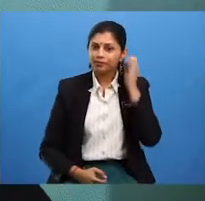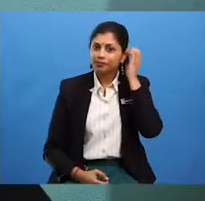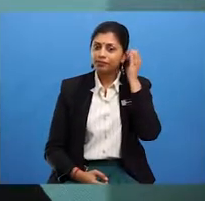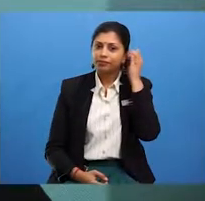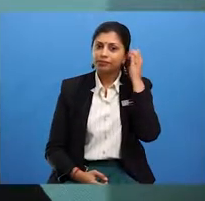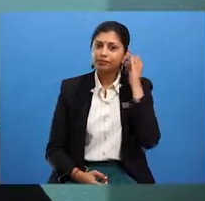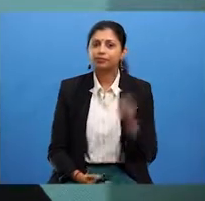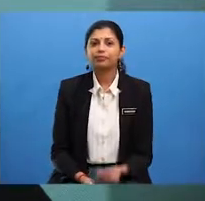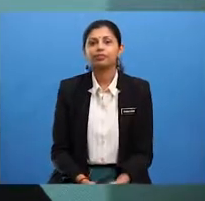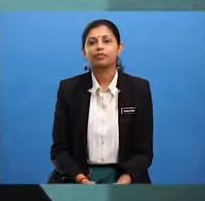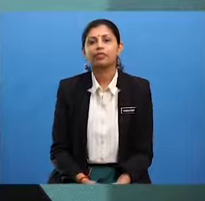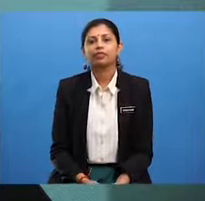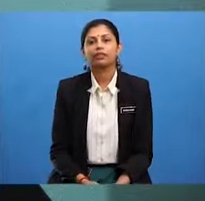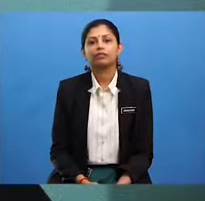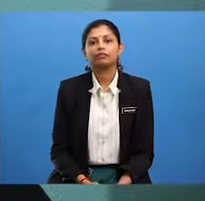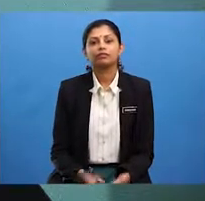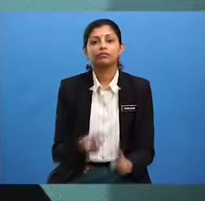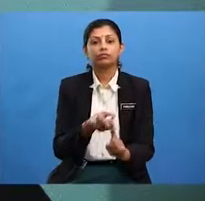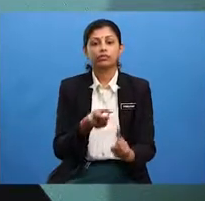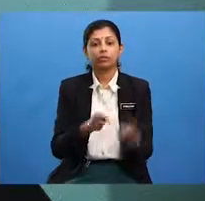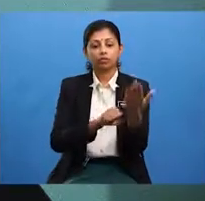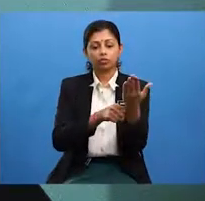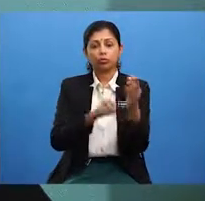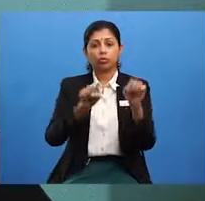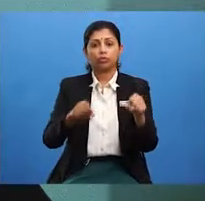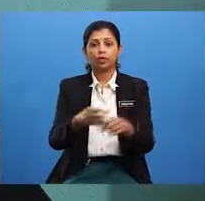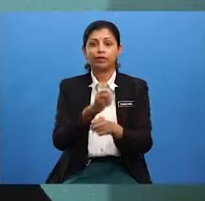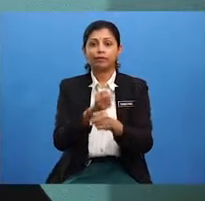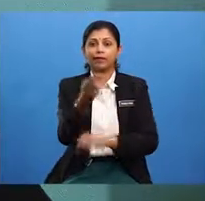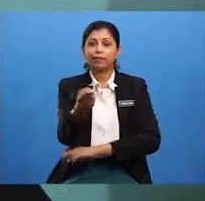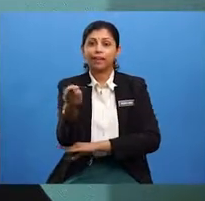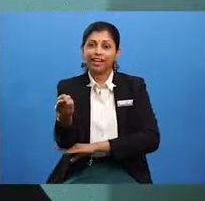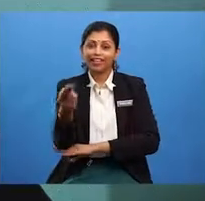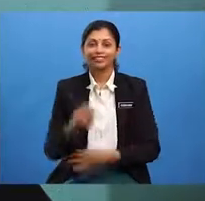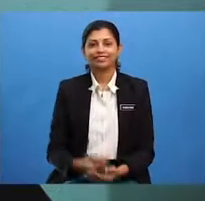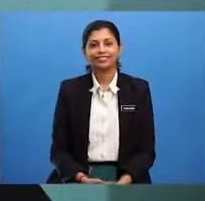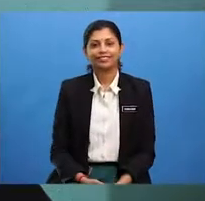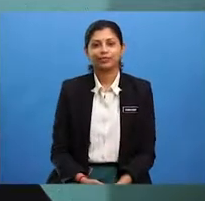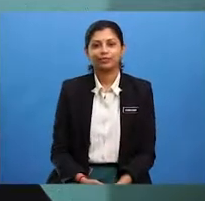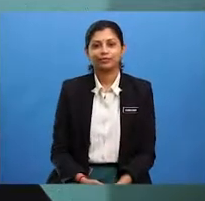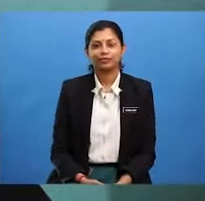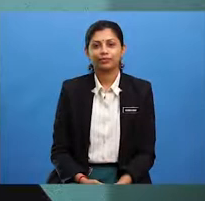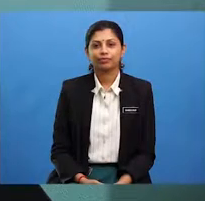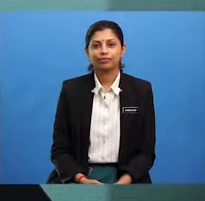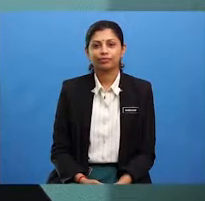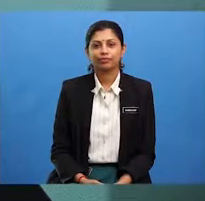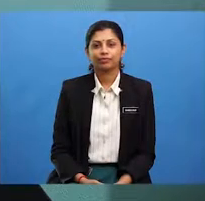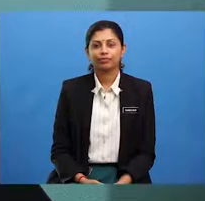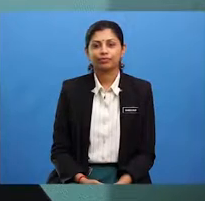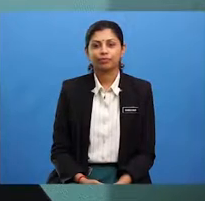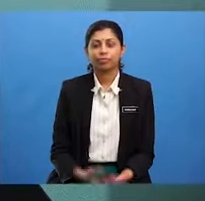Daripada sumber, kita boleh mendapatkan bahan. Sekarang, mari bersama-sama cikgu untuk mengenal